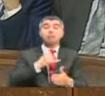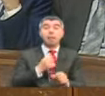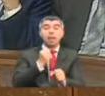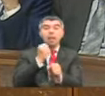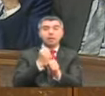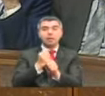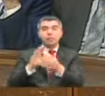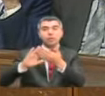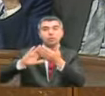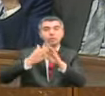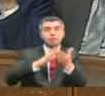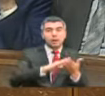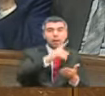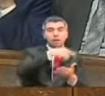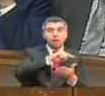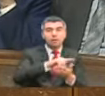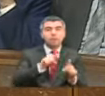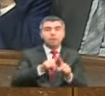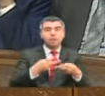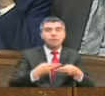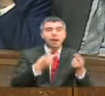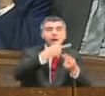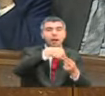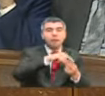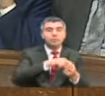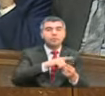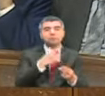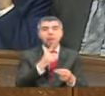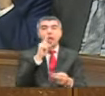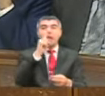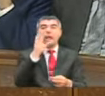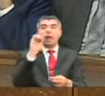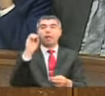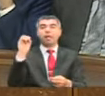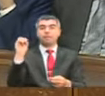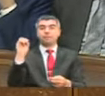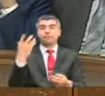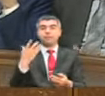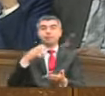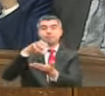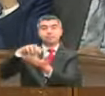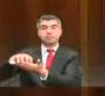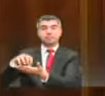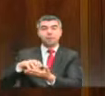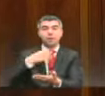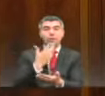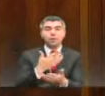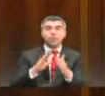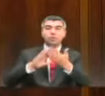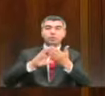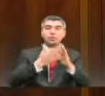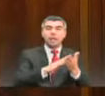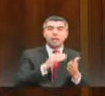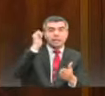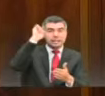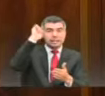الجمعوي، وتأهيل وتطوير البنيات التحتية لألف مؤسسة من دور الشباب ومراكز التخييم ومراكز التكوين